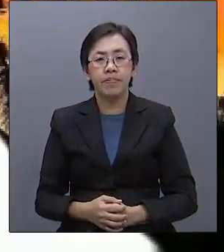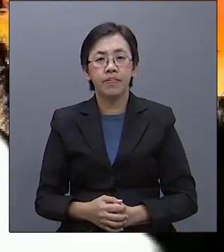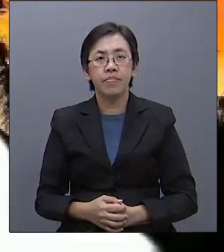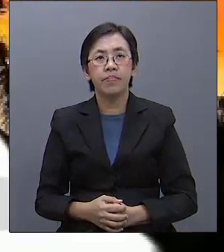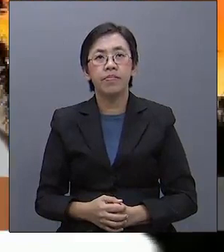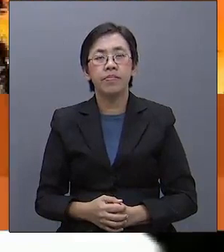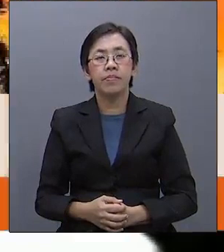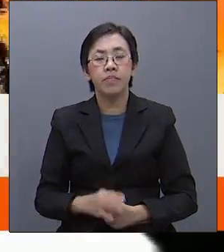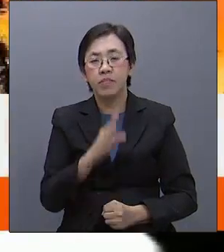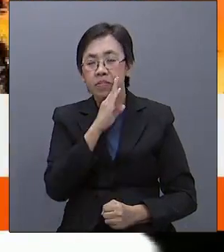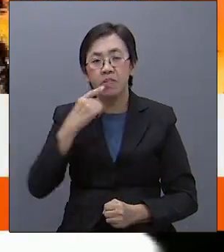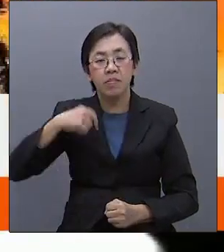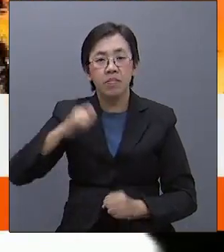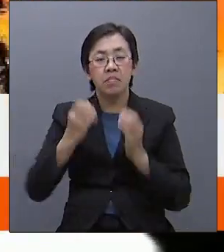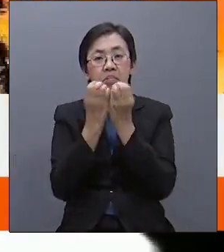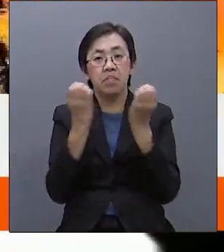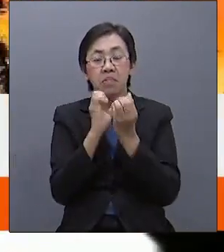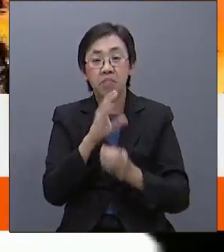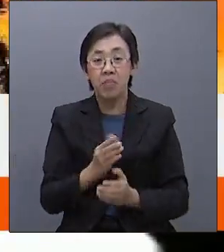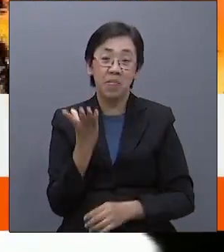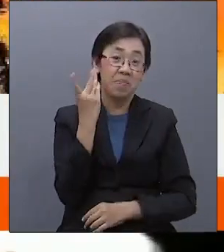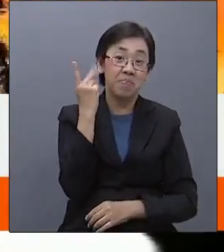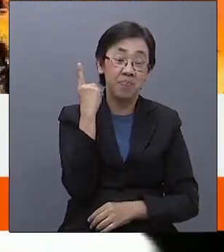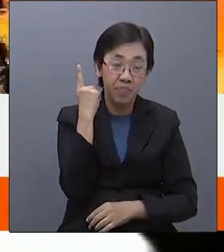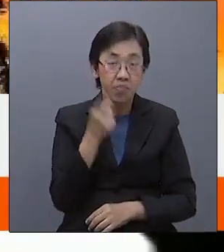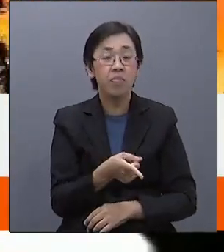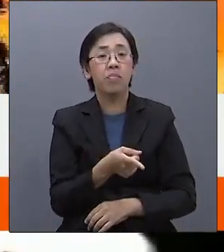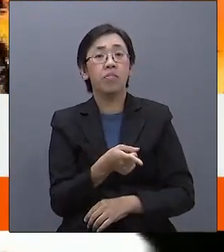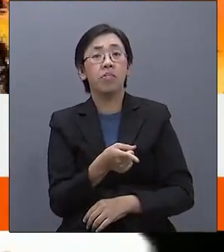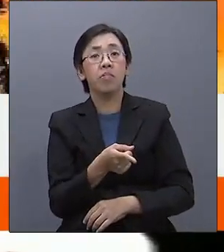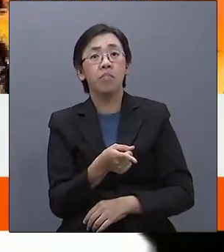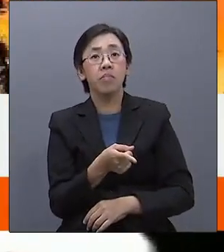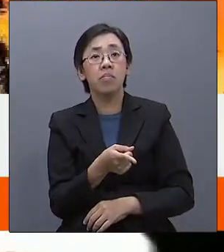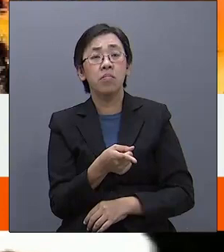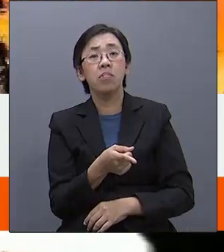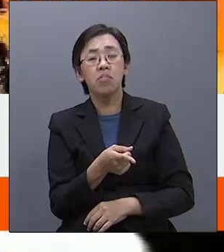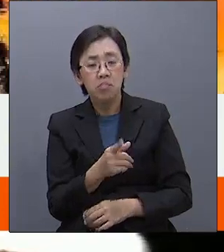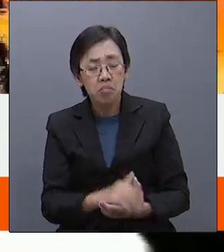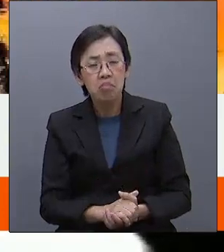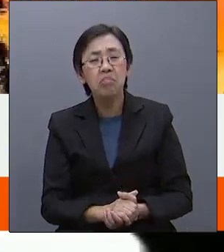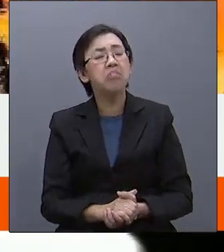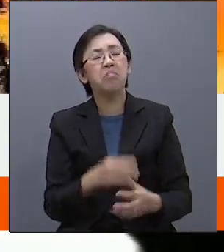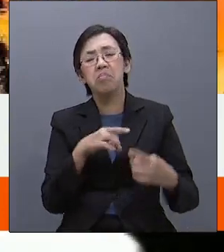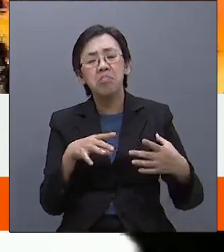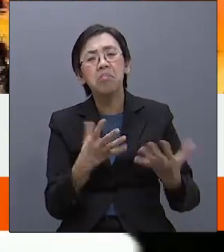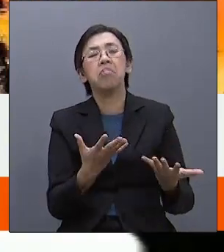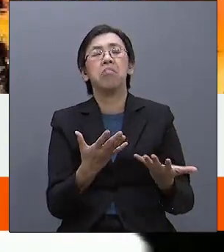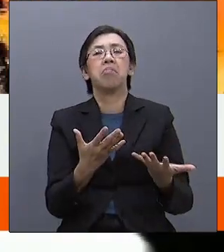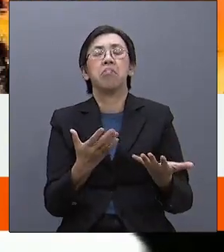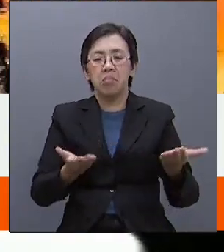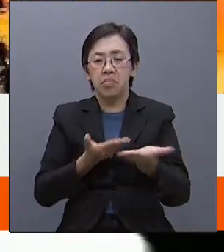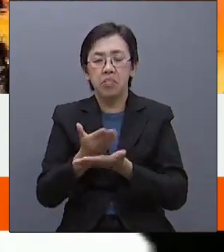โดนวินิจฉัยว่าไม่เหตุการณ์เมื่อวานไม่ชอบก็ต้องกลับมาทำกันใหม่นะครับกลับมาทำกันใหม่ซึ่งก็